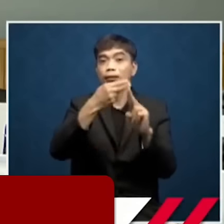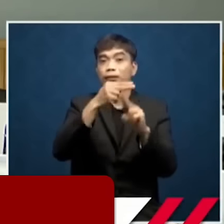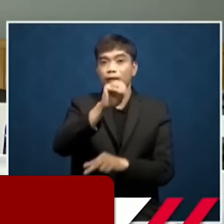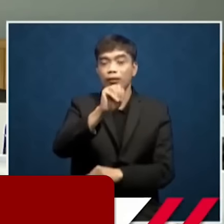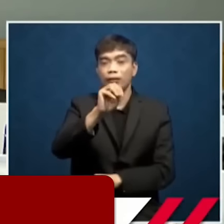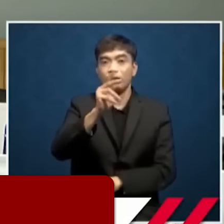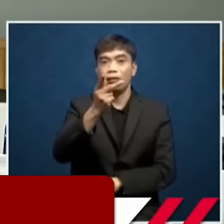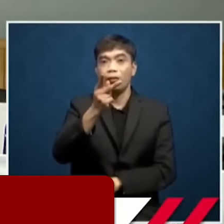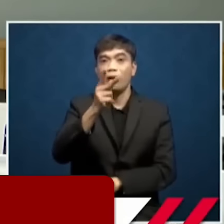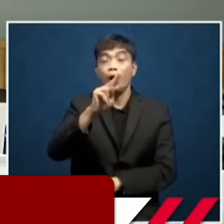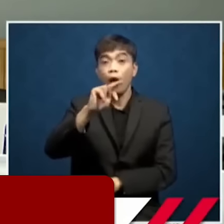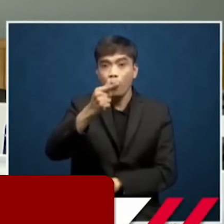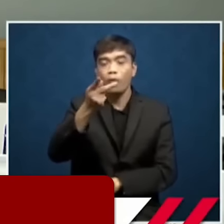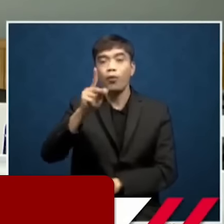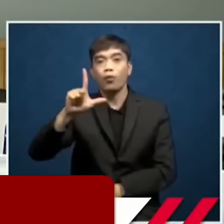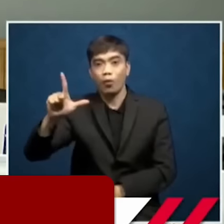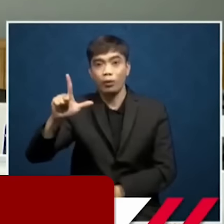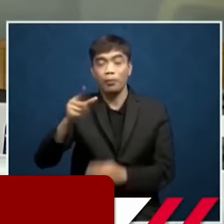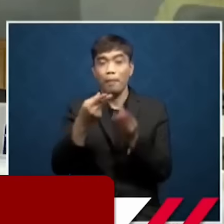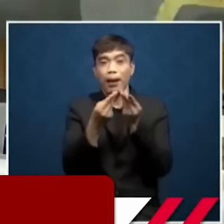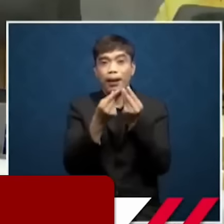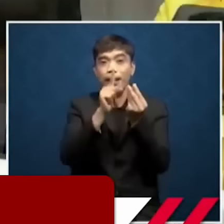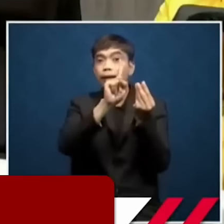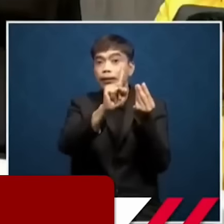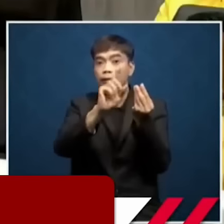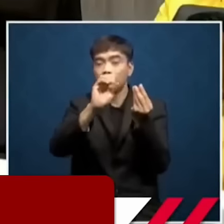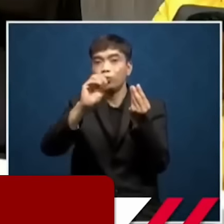านเนี้ยวันเนี้ยถึงขั้นต้องอะไรครับต้องซื้อฮีเตอร์มาติดที่บ้าน